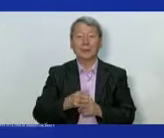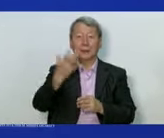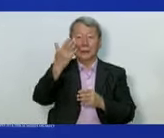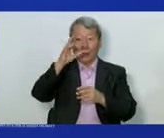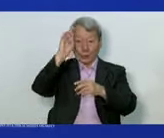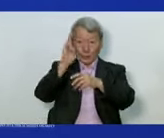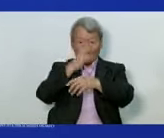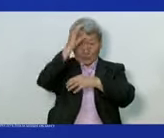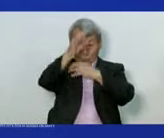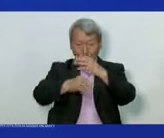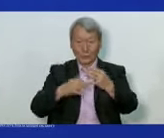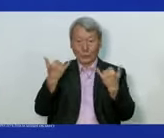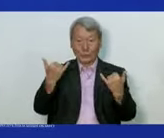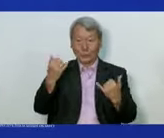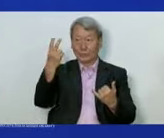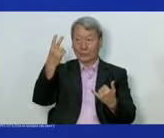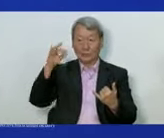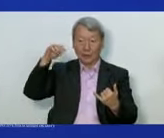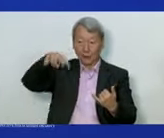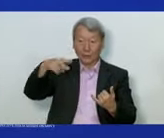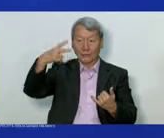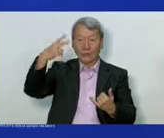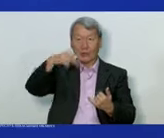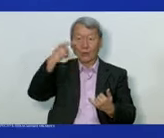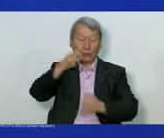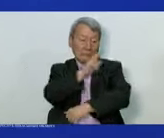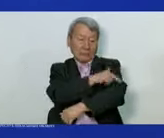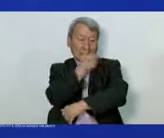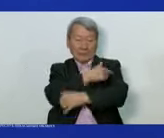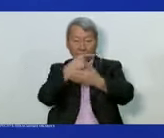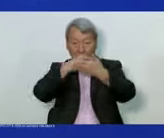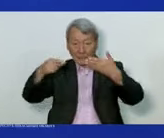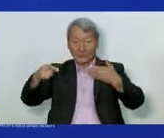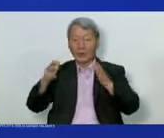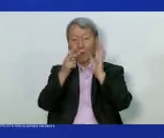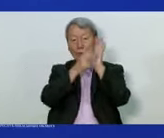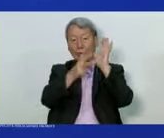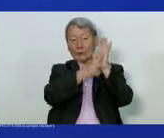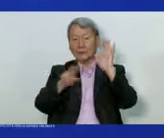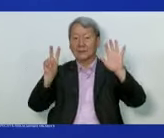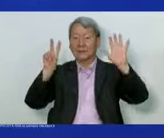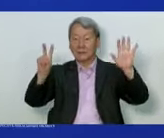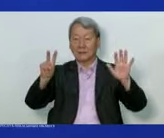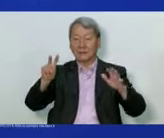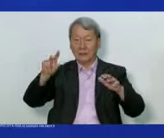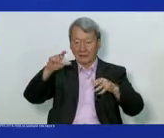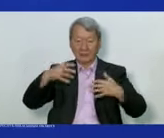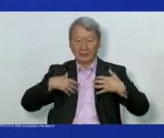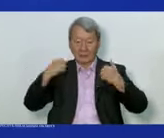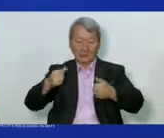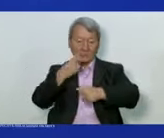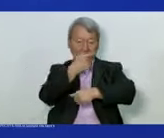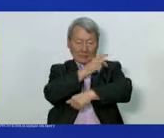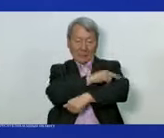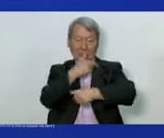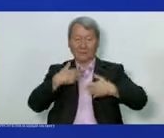За последние сутки на 2 июля 2020 года из стационаров республики выписано 87 пациентов с ранее